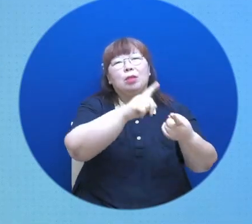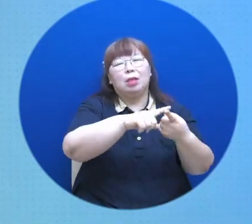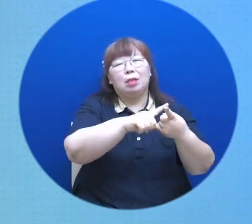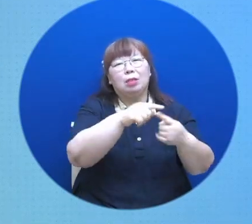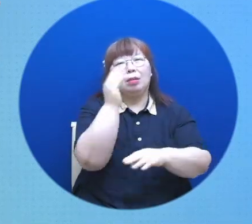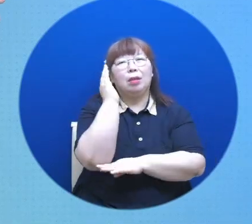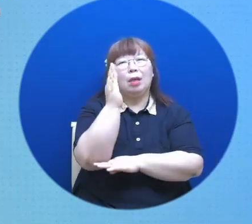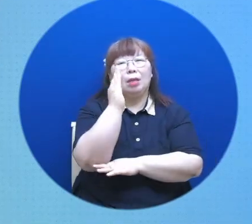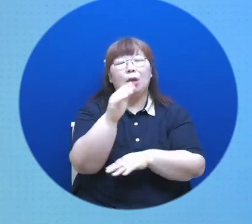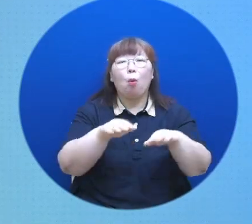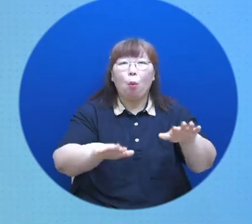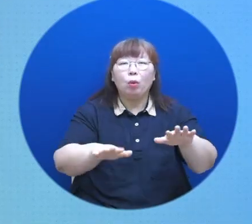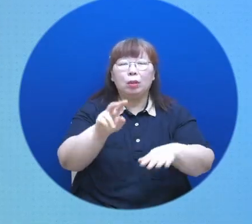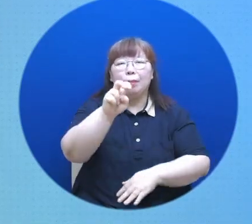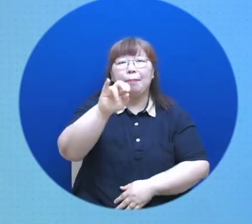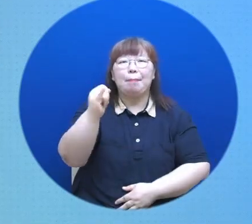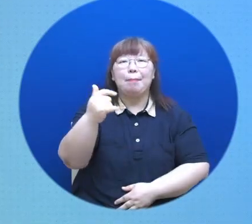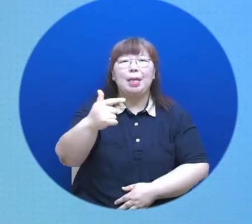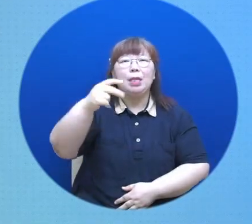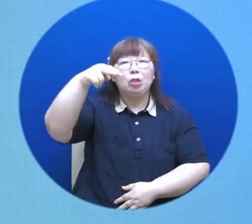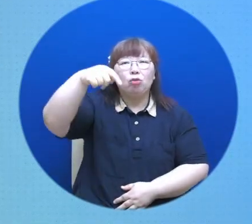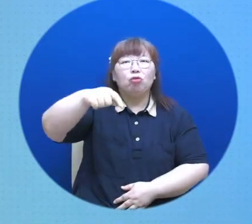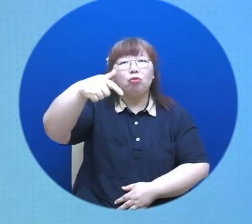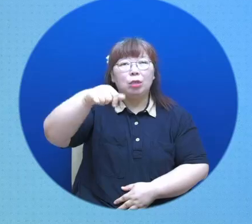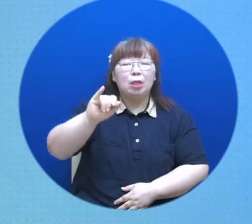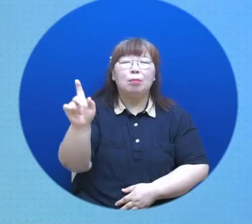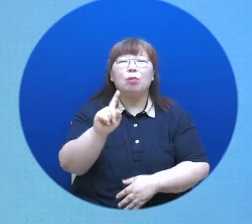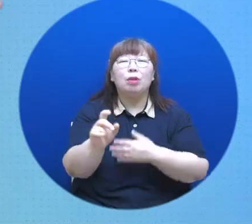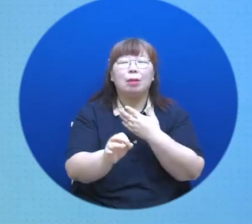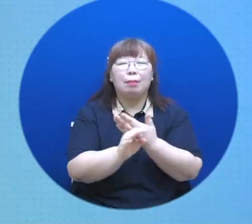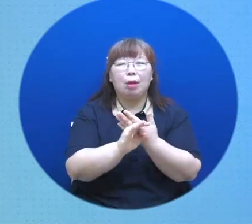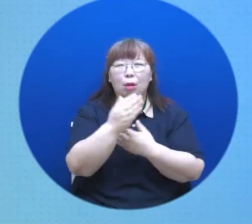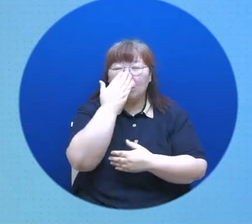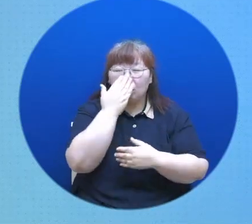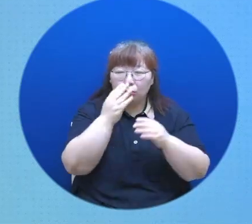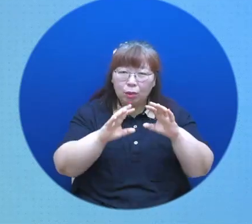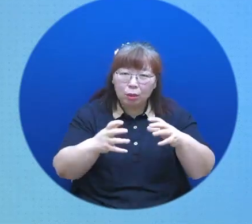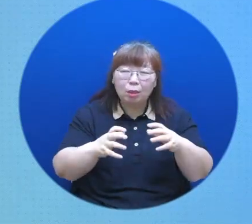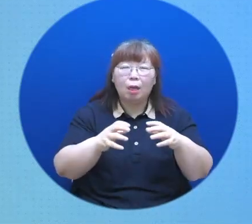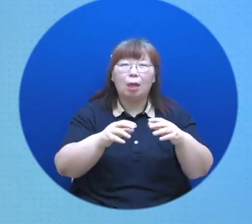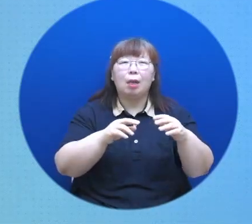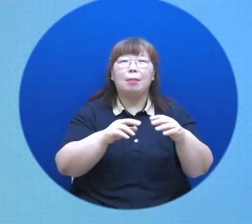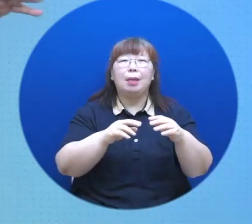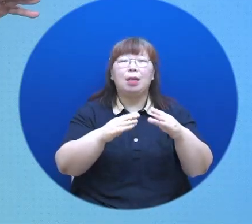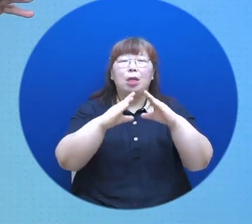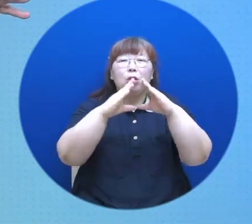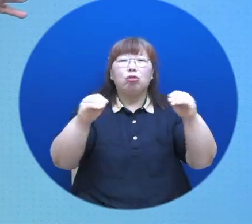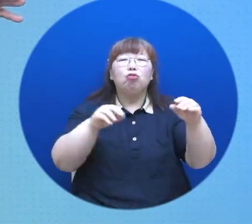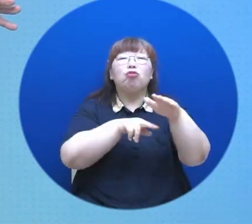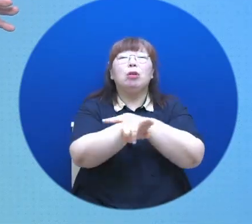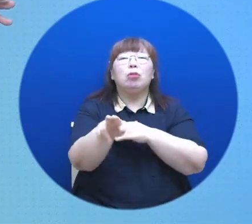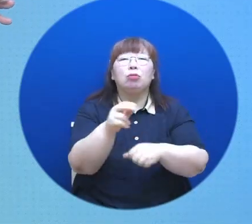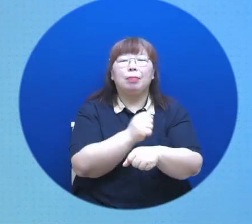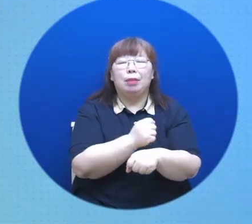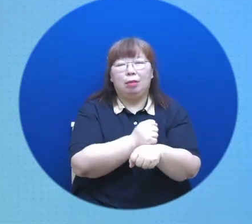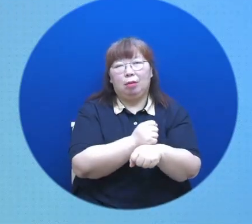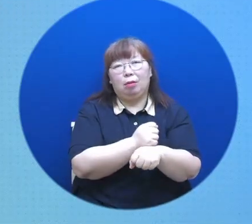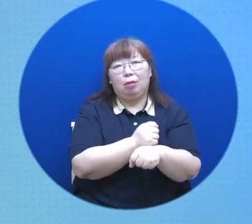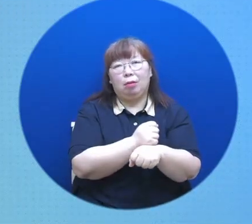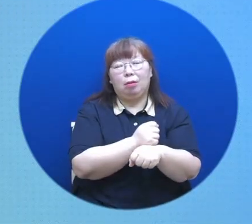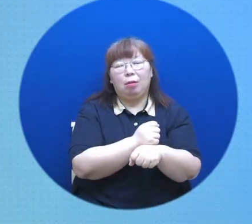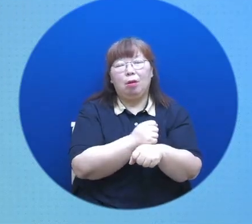오늘 본문은 민수기예요. 이스라엘 백성들이 출애굽했습니다. 광야에 있어요.